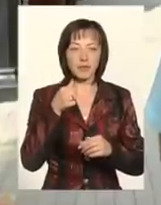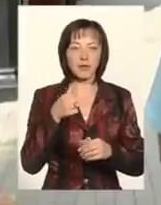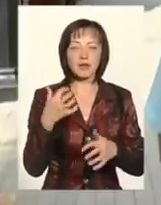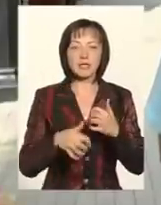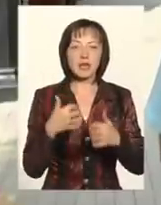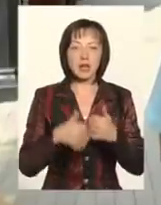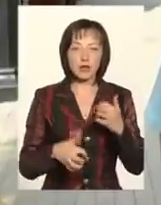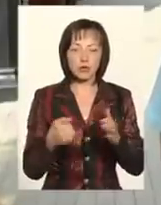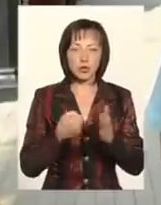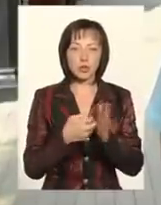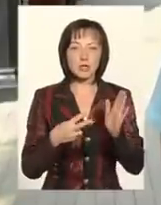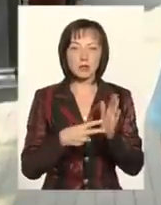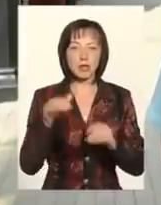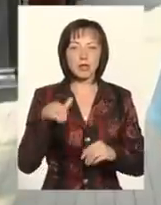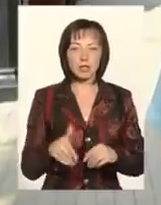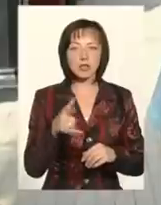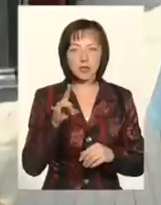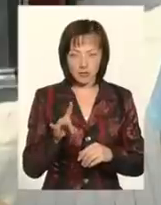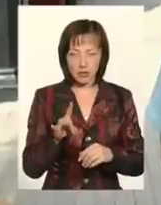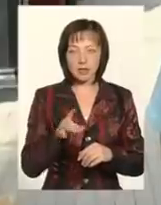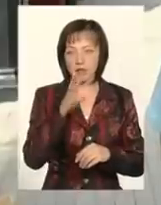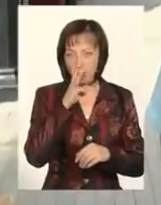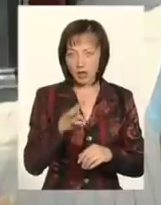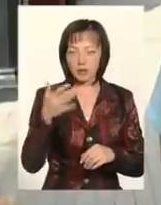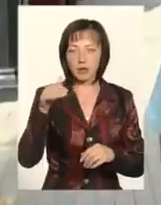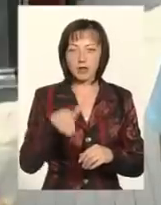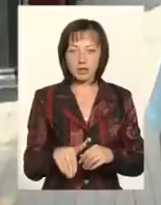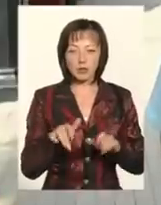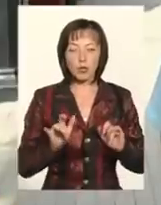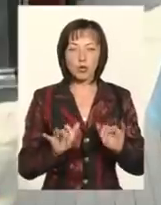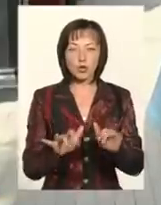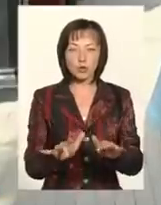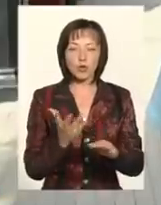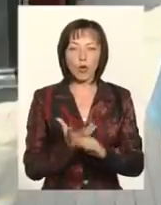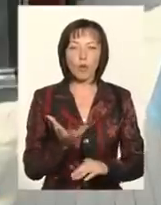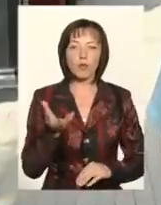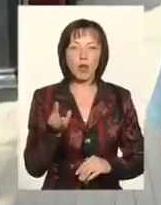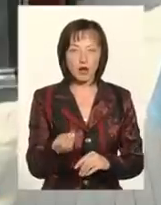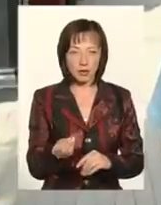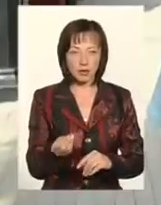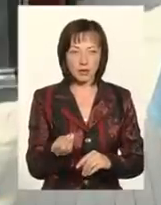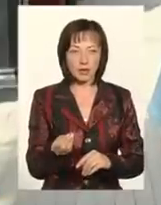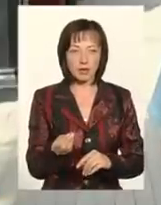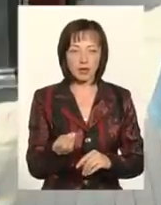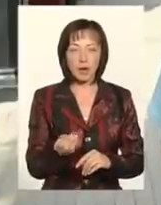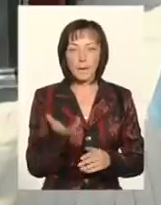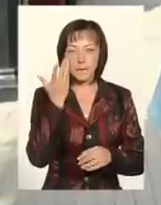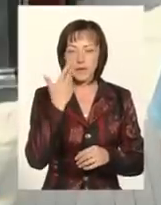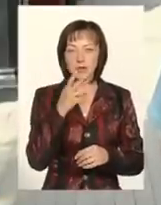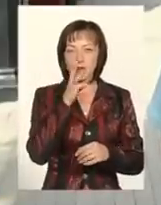середньому складає до 7 000 грн зарплата людей 5 000 грн процедури оплати При